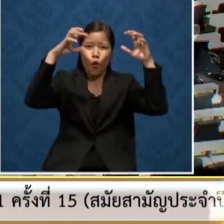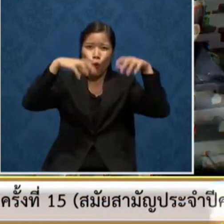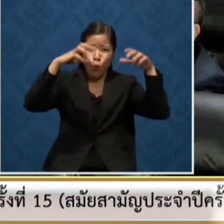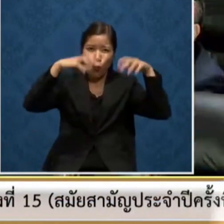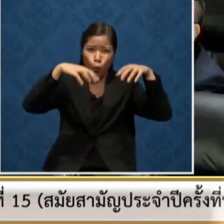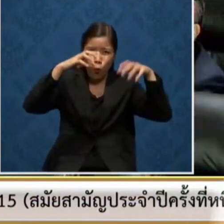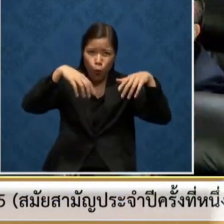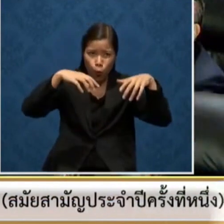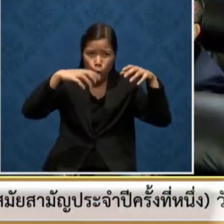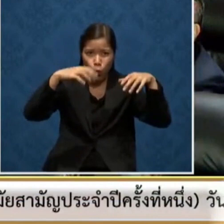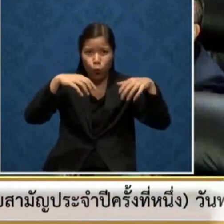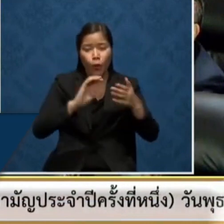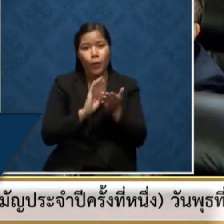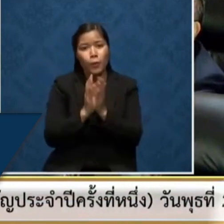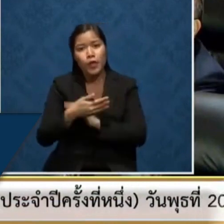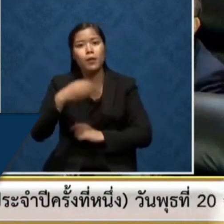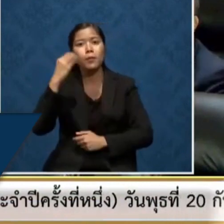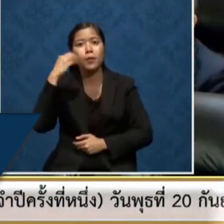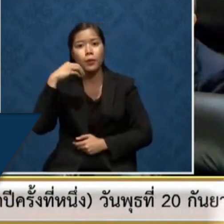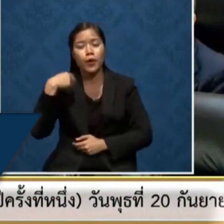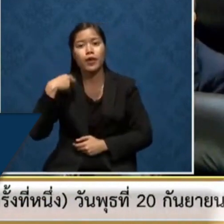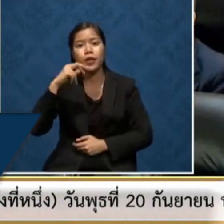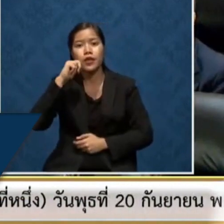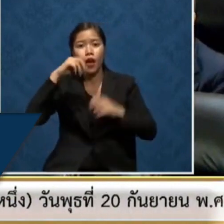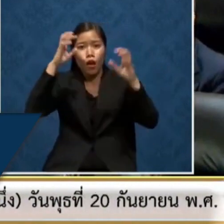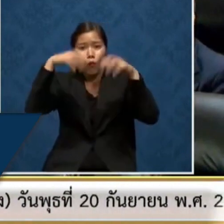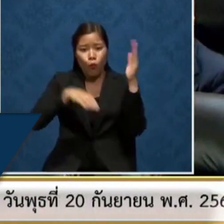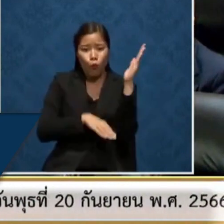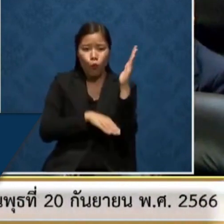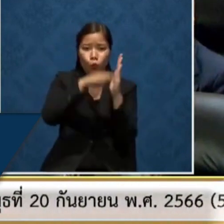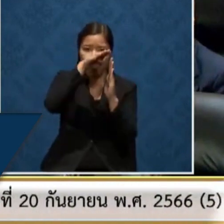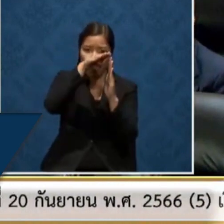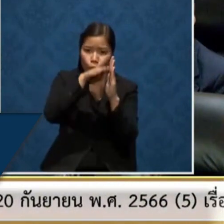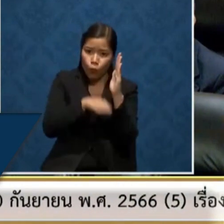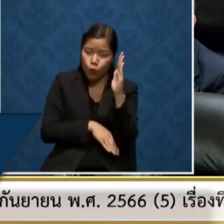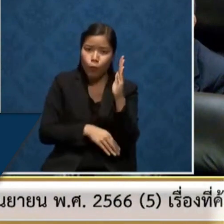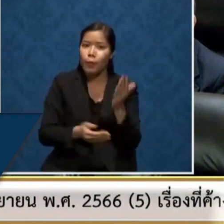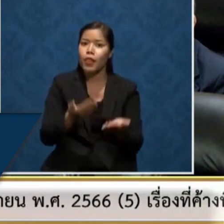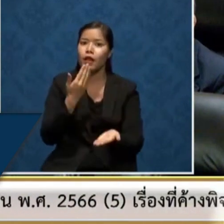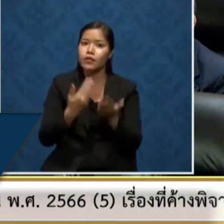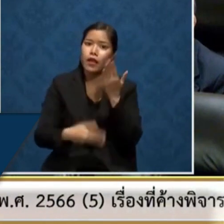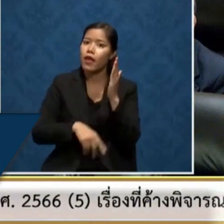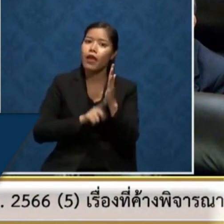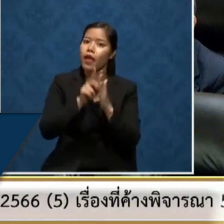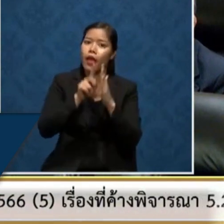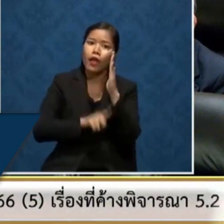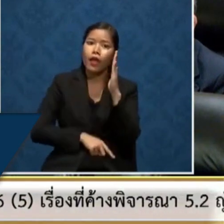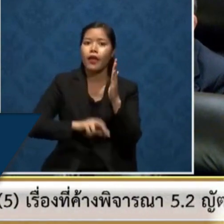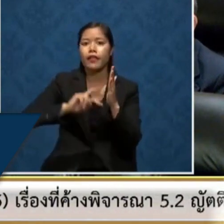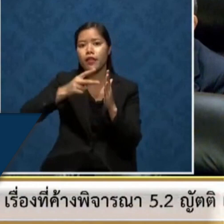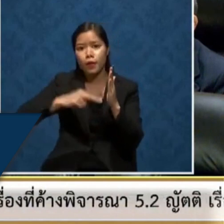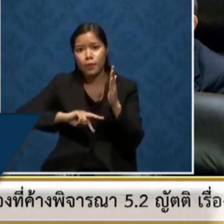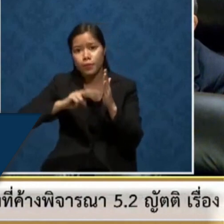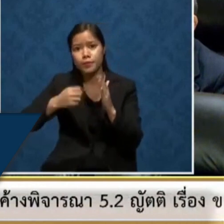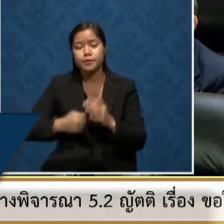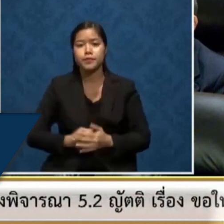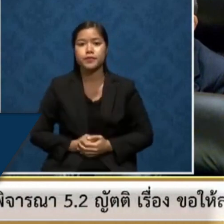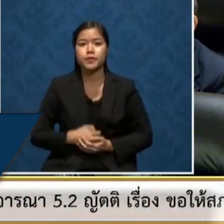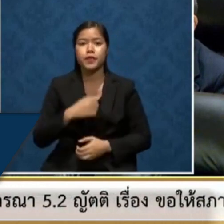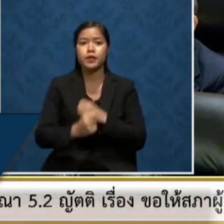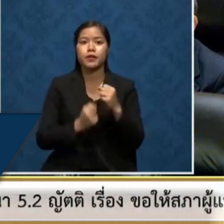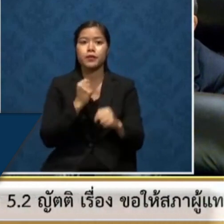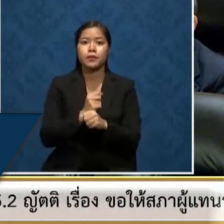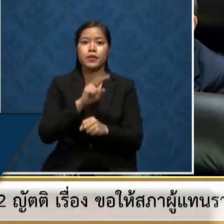สูงน้ำฝนมีมากกว่าปกติและน้อยกว่าปกติสลับกันถี่มากขึ้นในปี